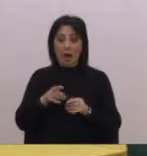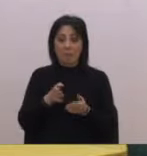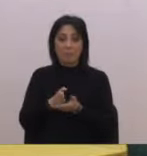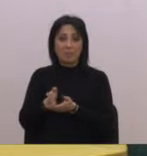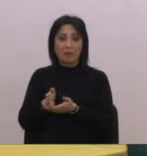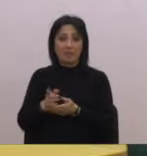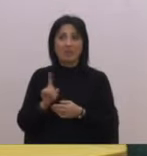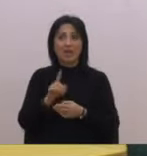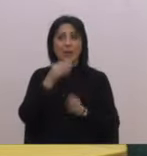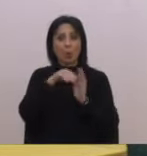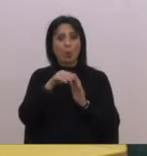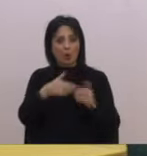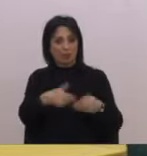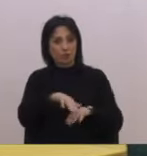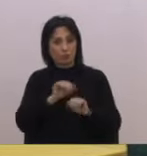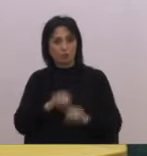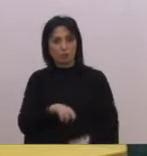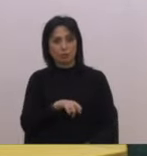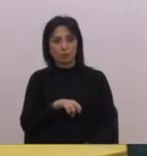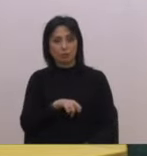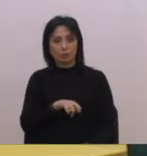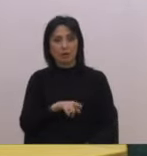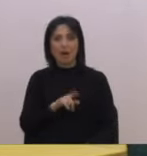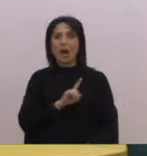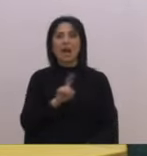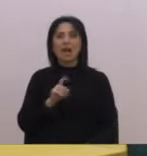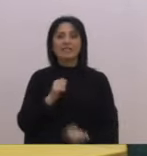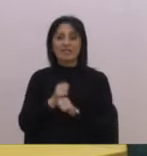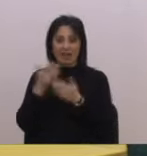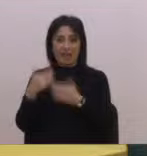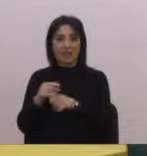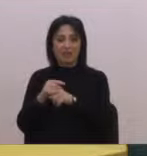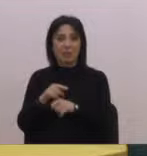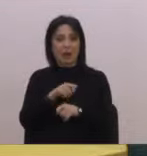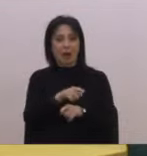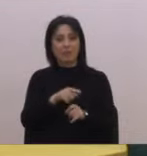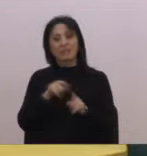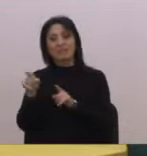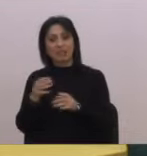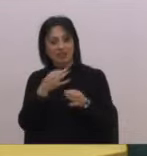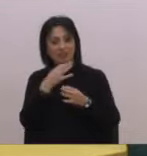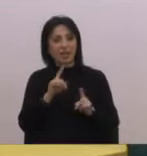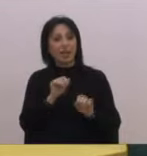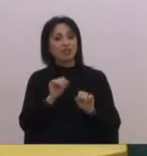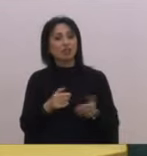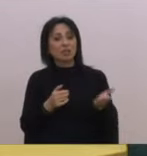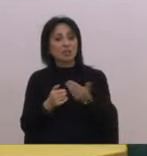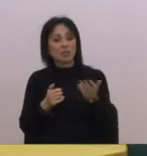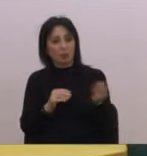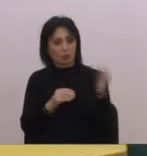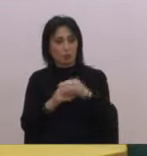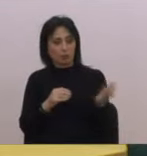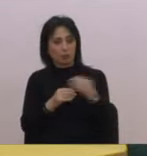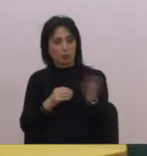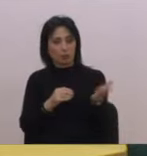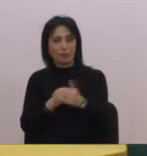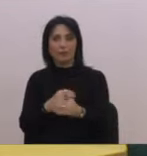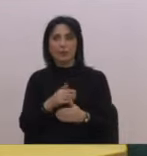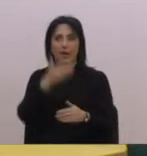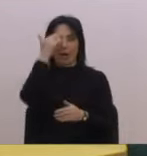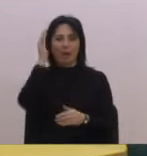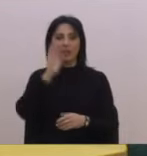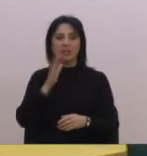მიმართულებით რაიმე უკეთესის შემოთავაზება შეგიძლიათ, ან რაც კეთდება ამის იქით გვითხარით კიდევ რა შეიძლება რომ გაკეთდეს და არ